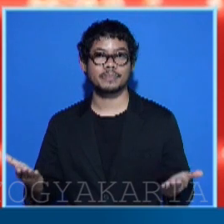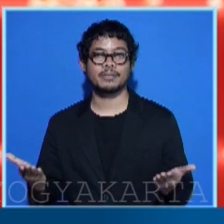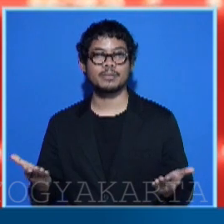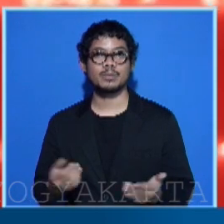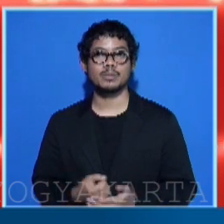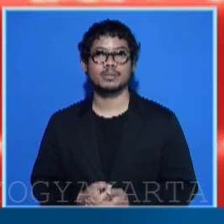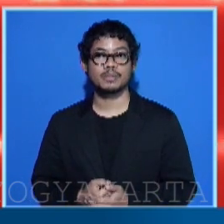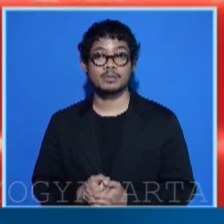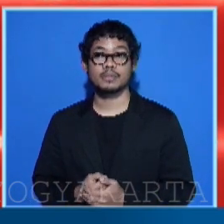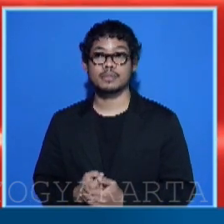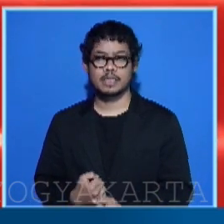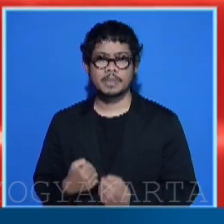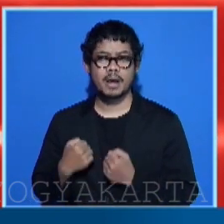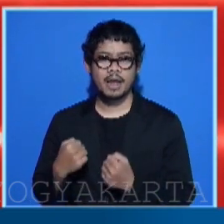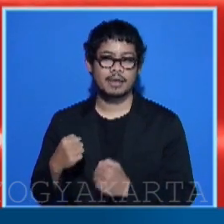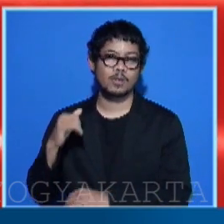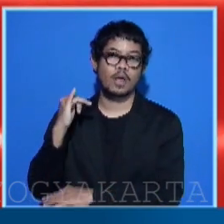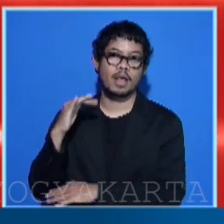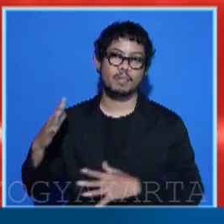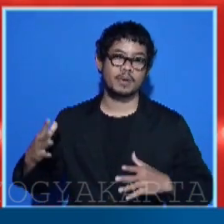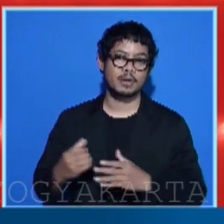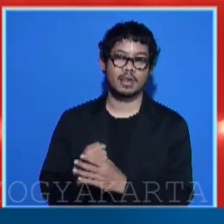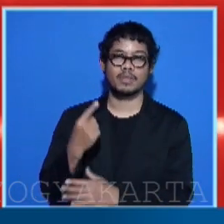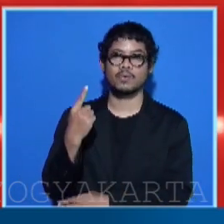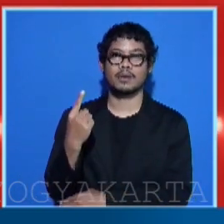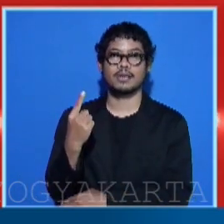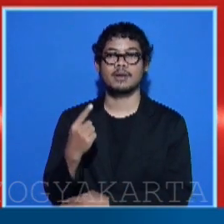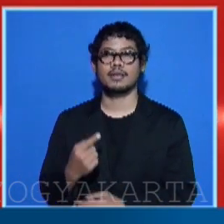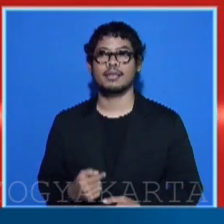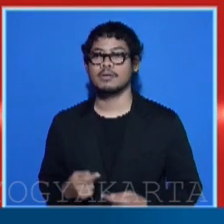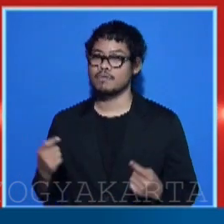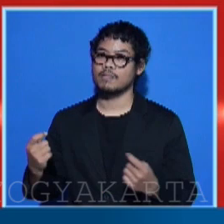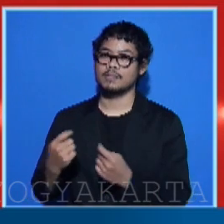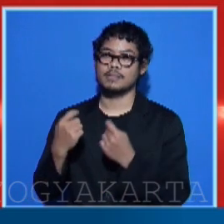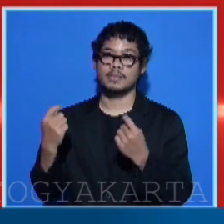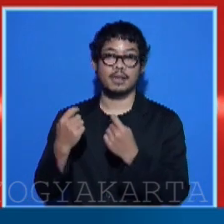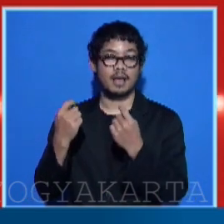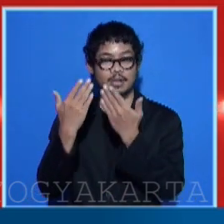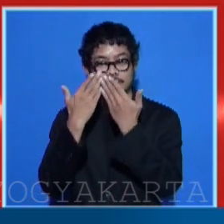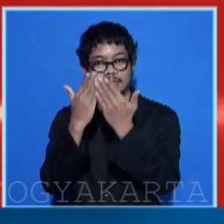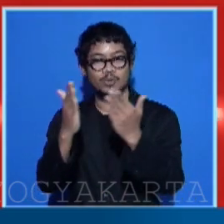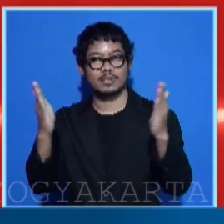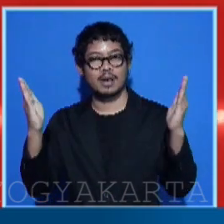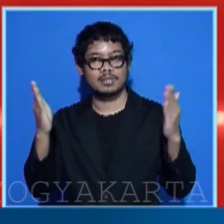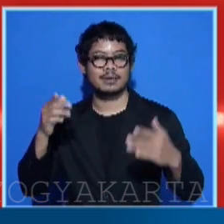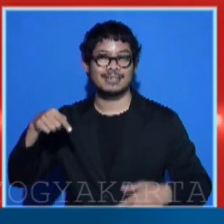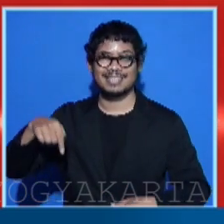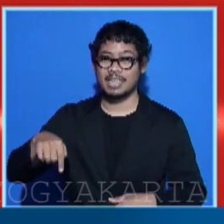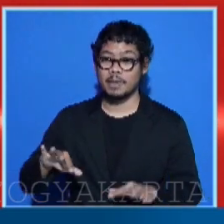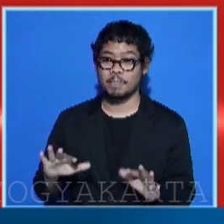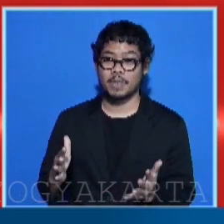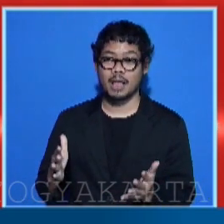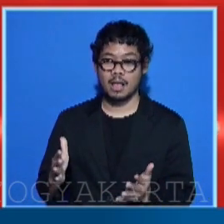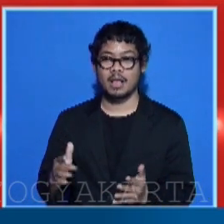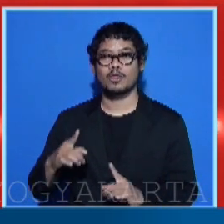seiring semangat Jogja Nyawiji ing pesta demokrasi, inilah tugas